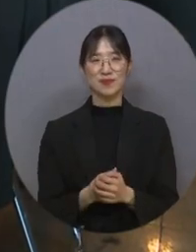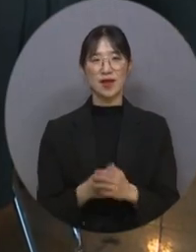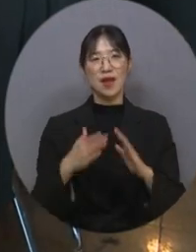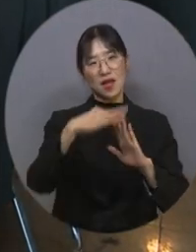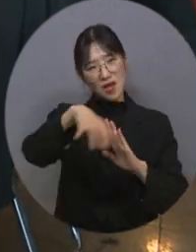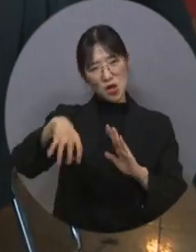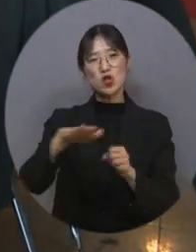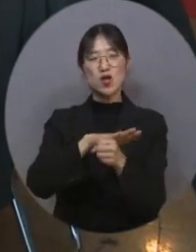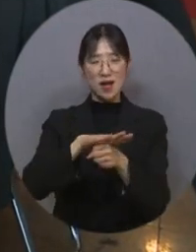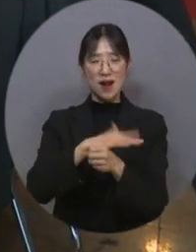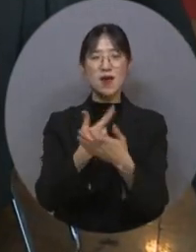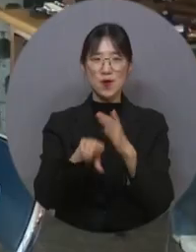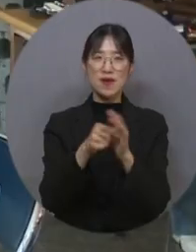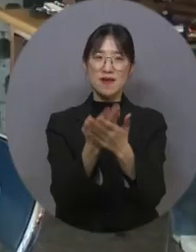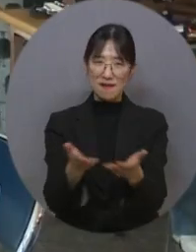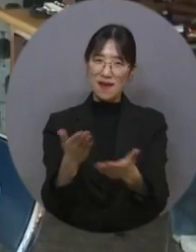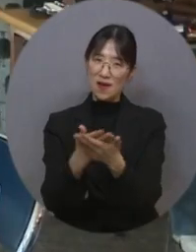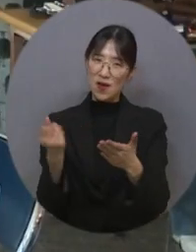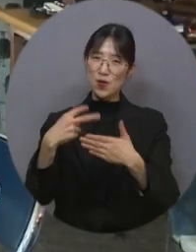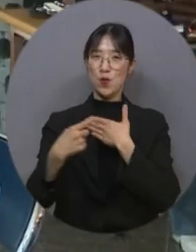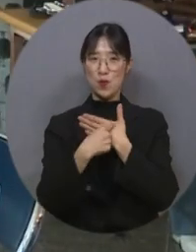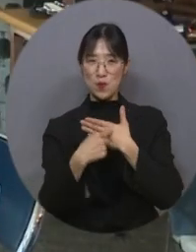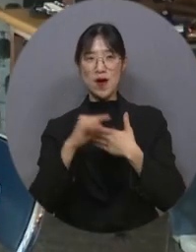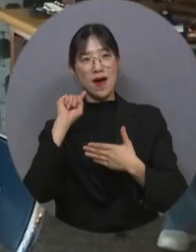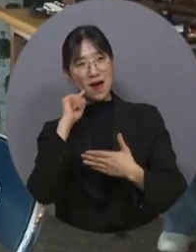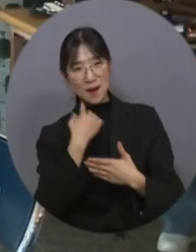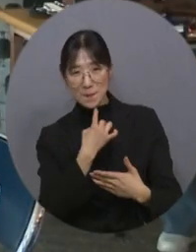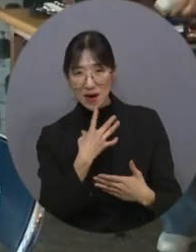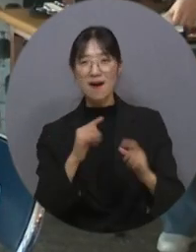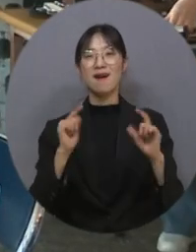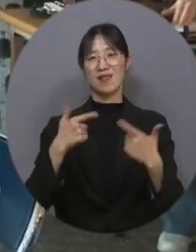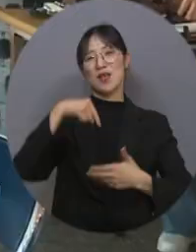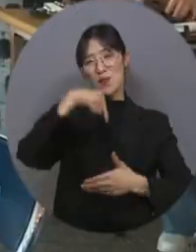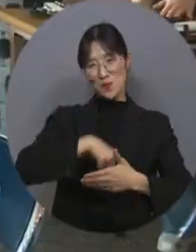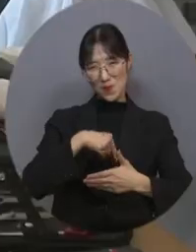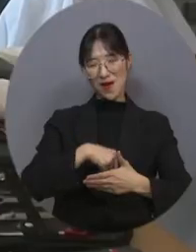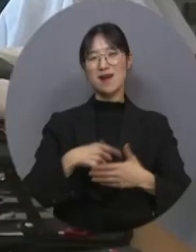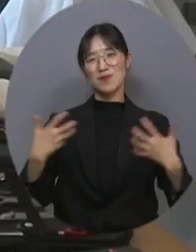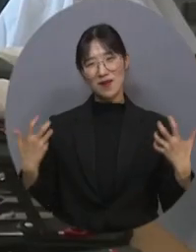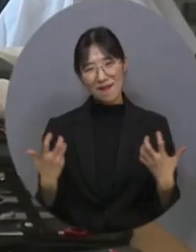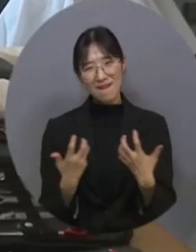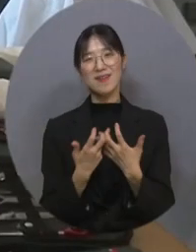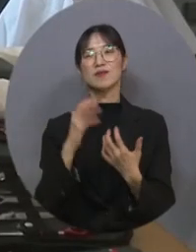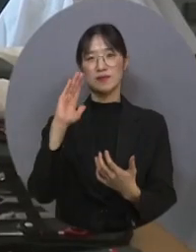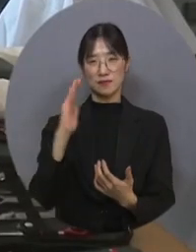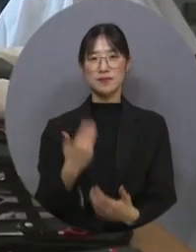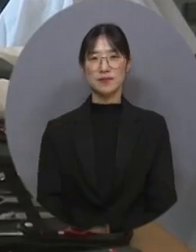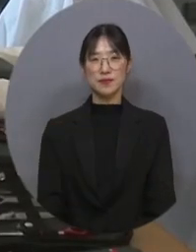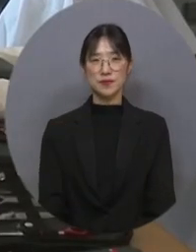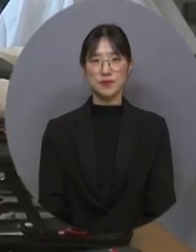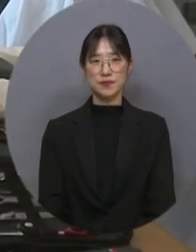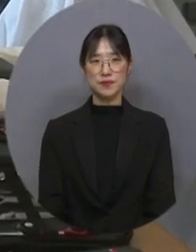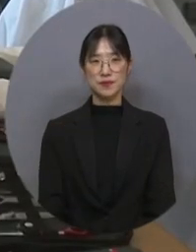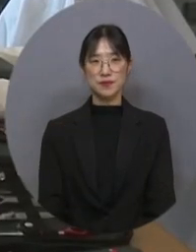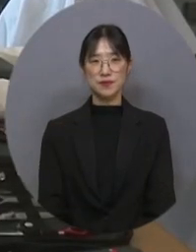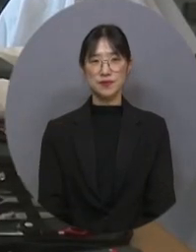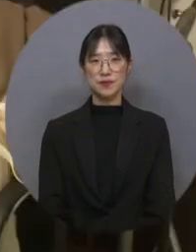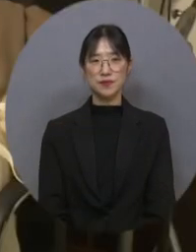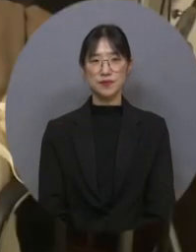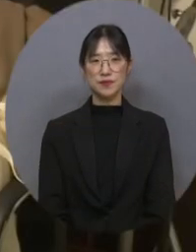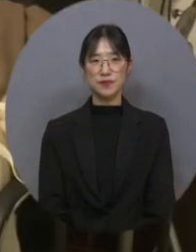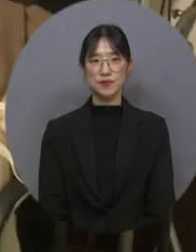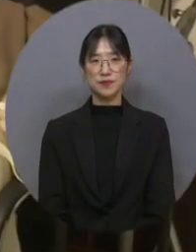이웃사랑을 위한 나눔의 손길에 외적인 아름다움 뿐만 아니라 마음까지 가득 채워지는 시간입니다. 복지TV